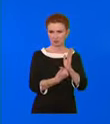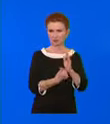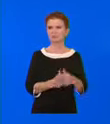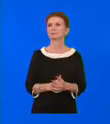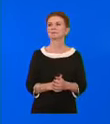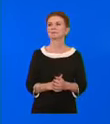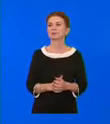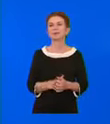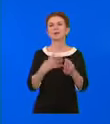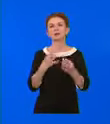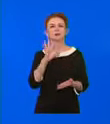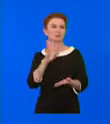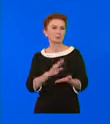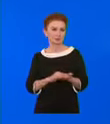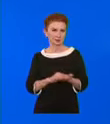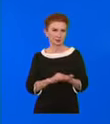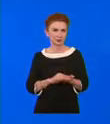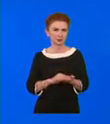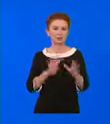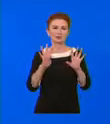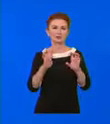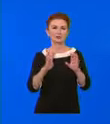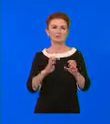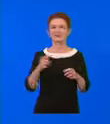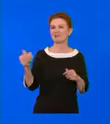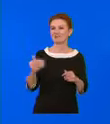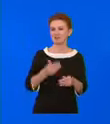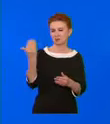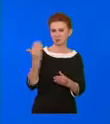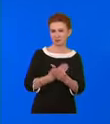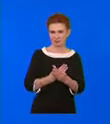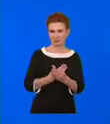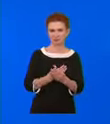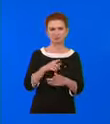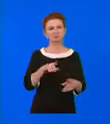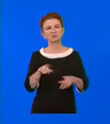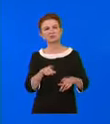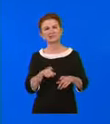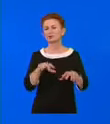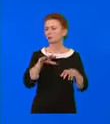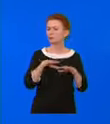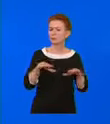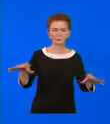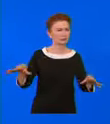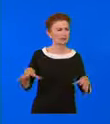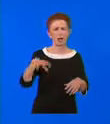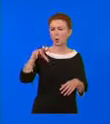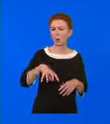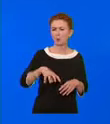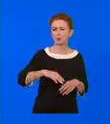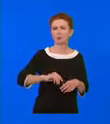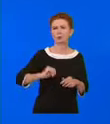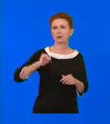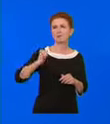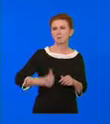jeszcze warto to powtórzyć, bo 900 tysięcy firm to znaczy, że ogromna grupa przedsiębiorców nie